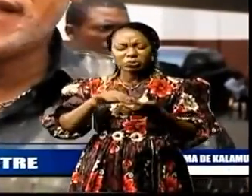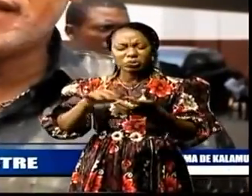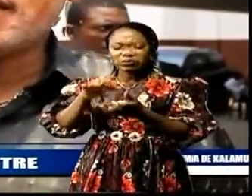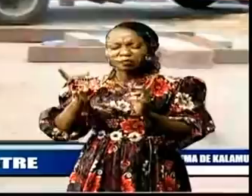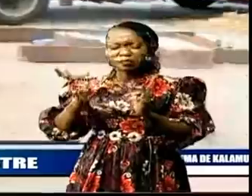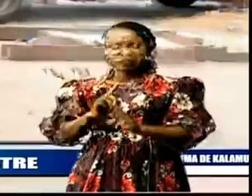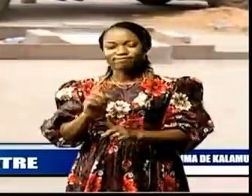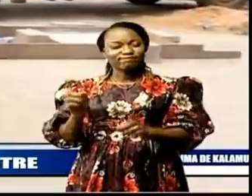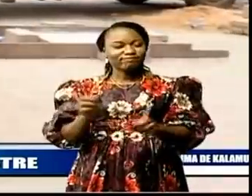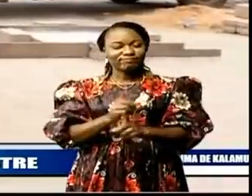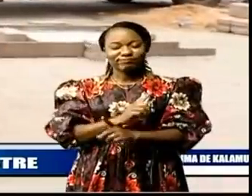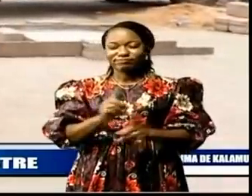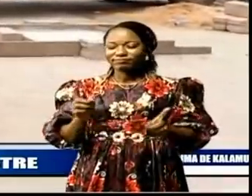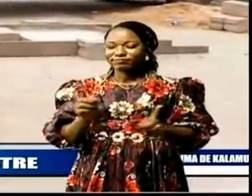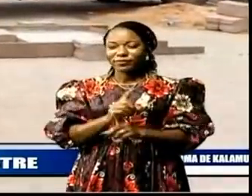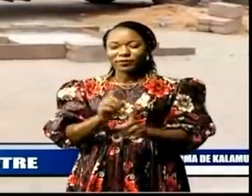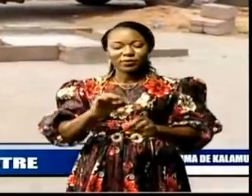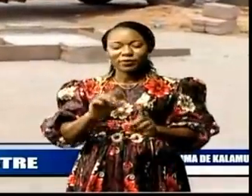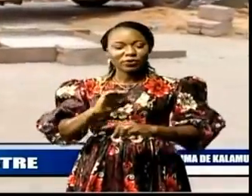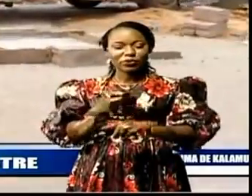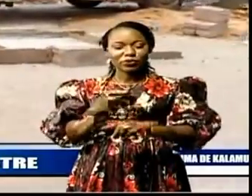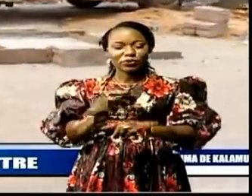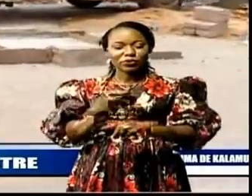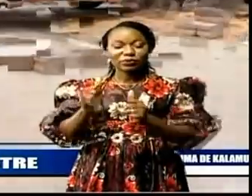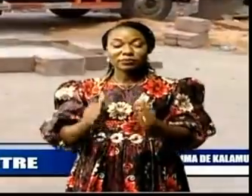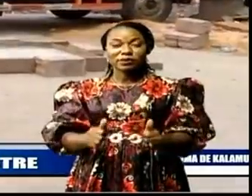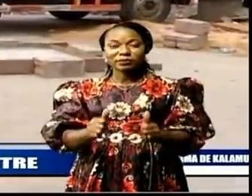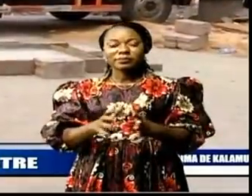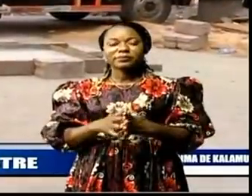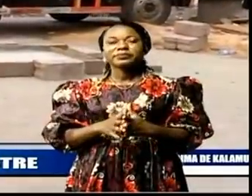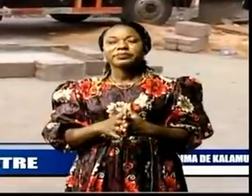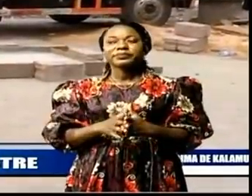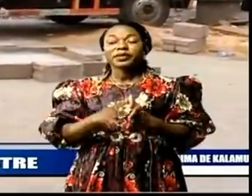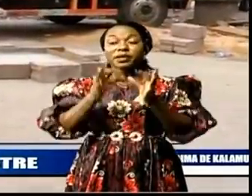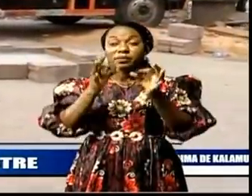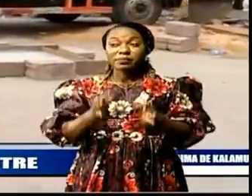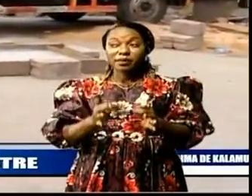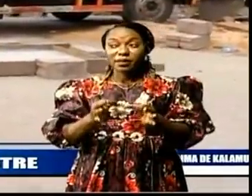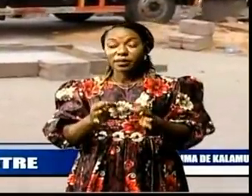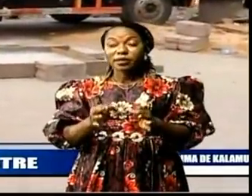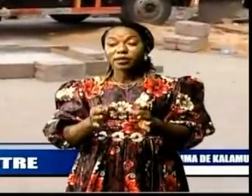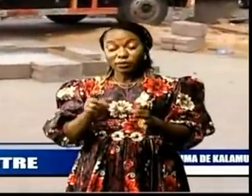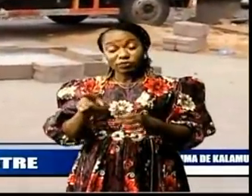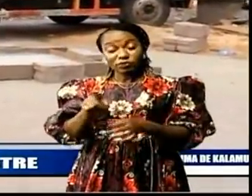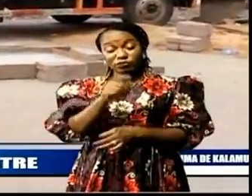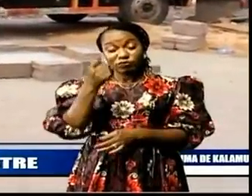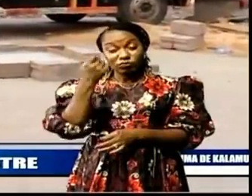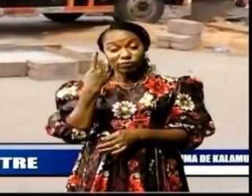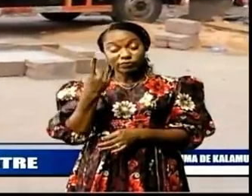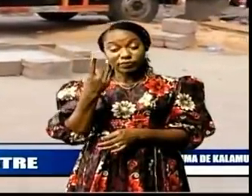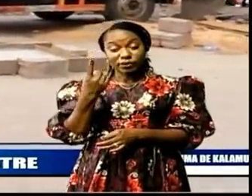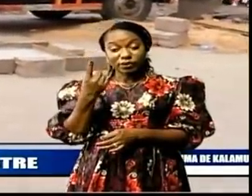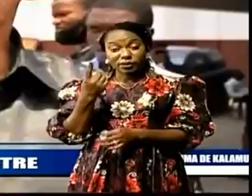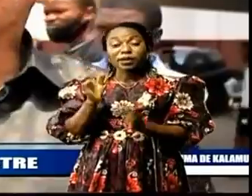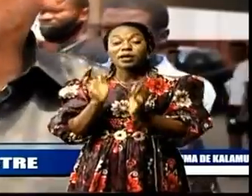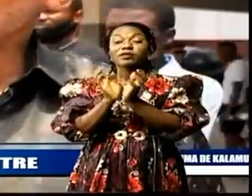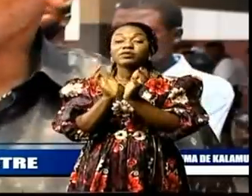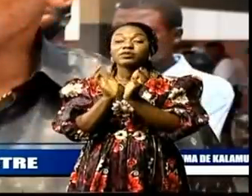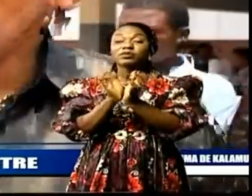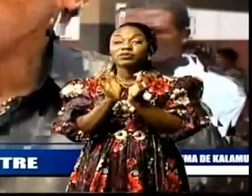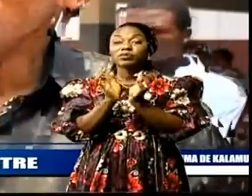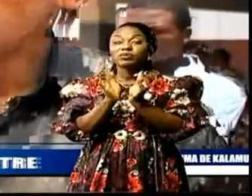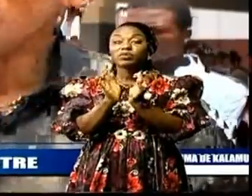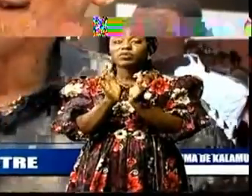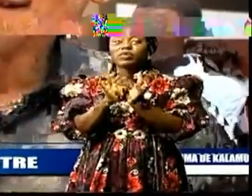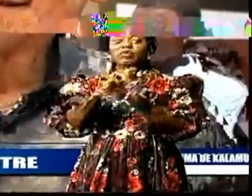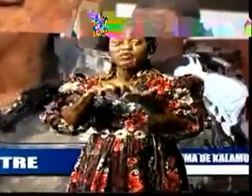eu ceci et là. Non. Tout s'est passé vraiment dans le calme. Ben, c'est pas de comprendre. Hein. Kalamou, Victoire, c'est le système de